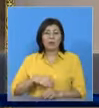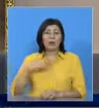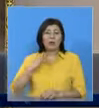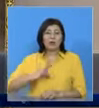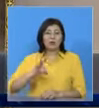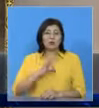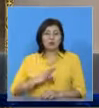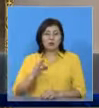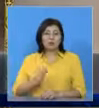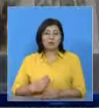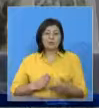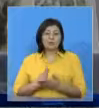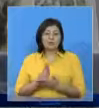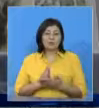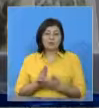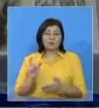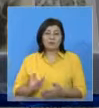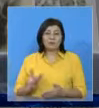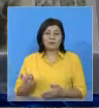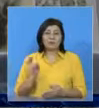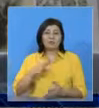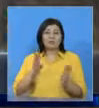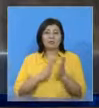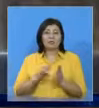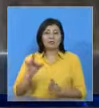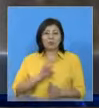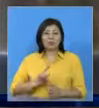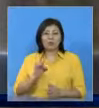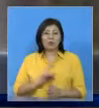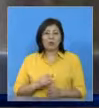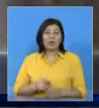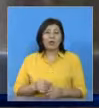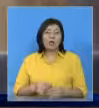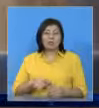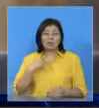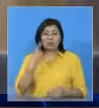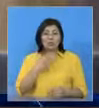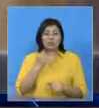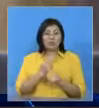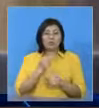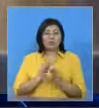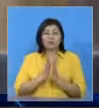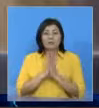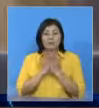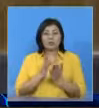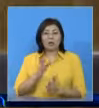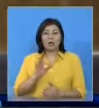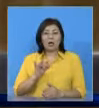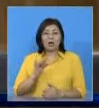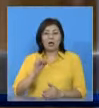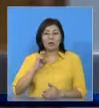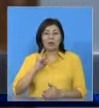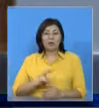специалисты посетили 9 районов. Фотографии религиозных деятелей, личные вещи, книги и рукописи Корана, макеты старых